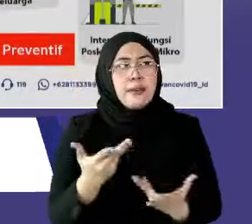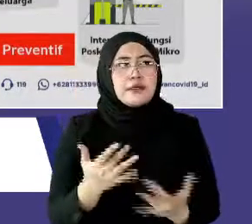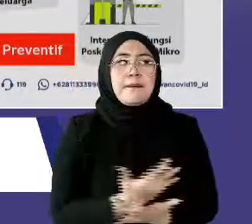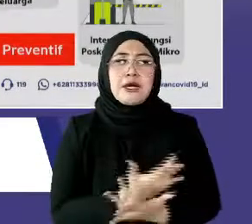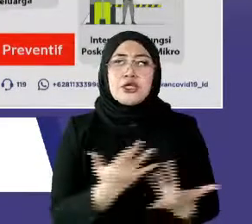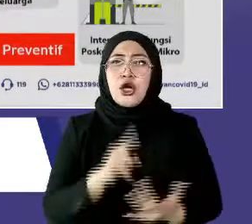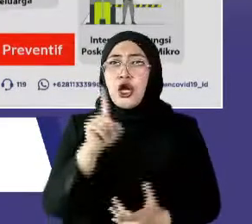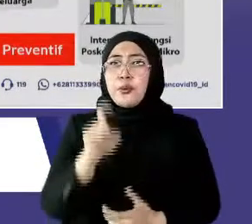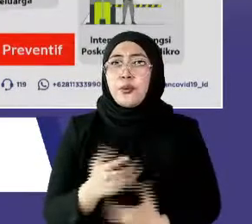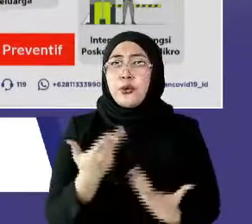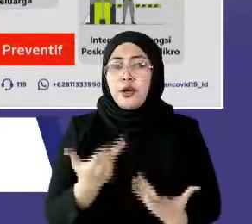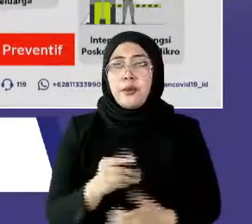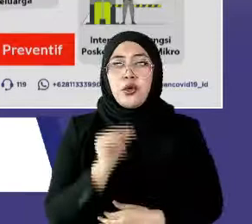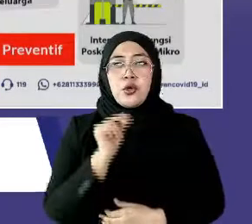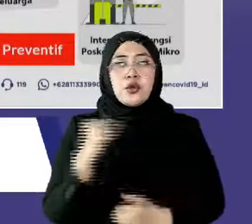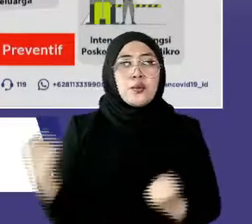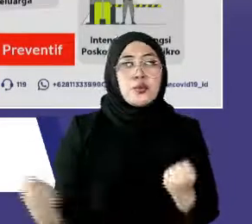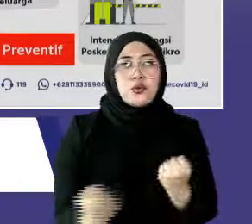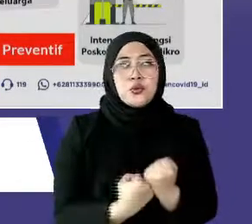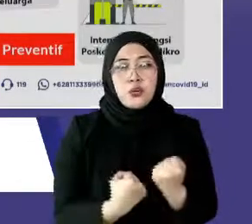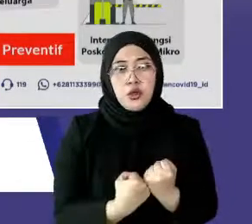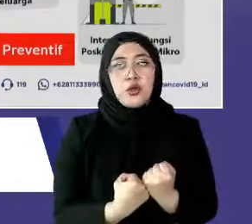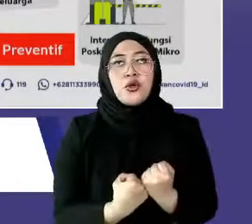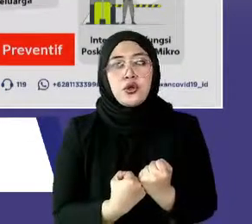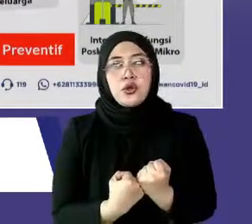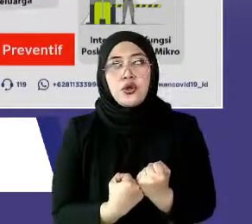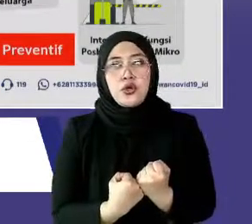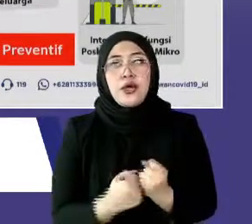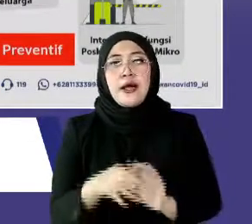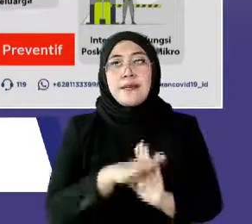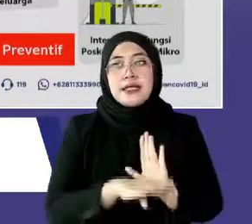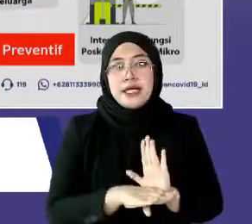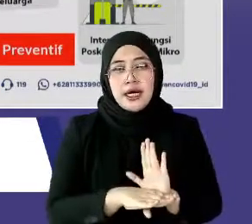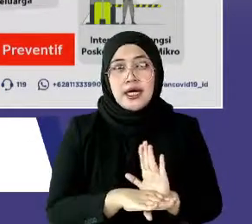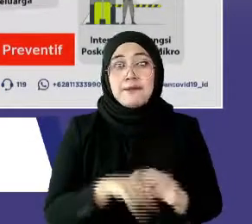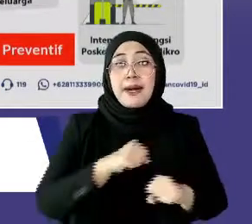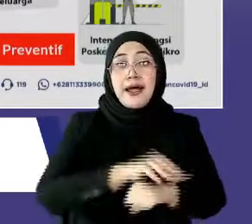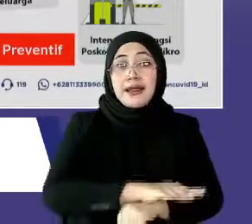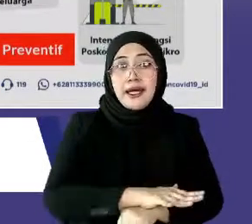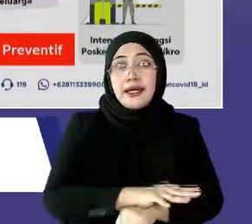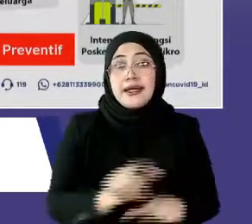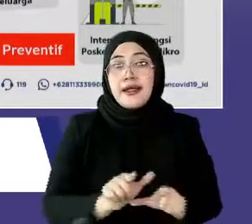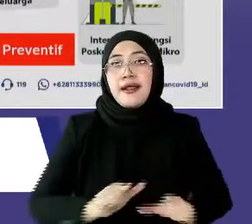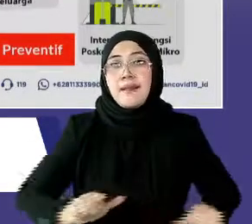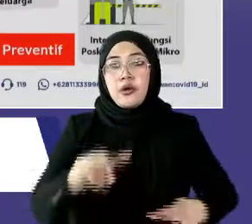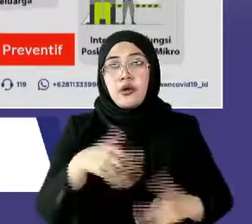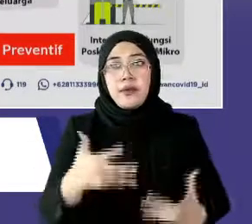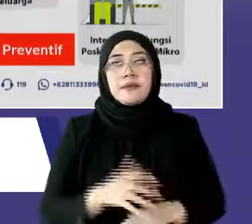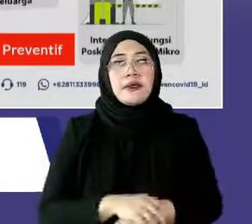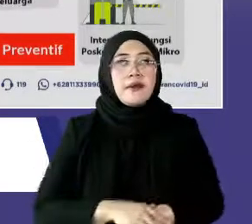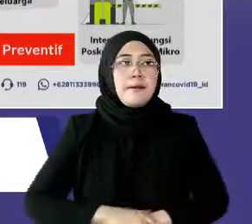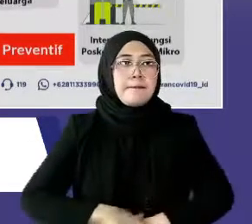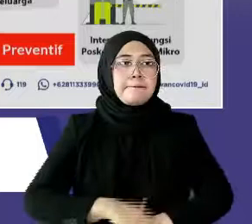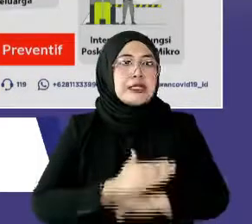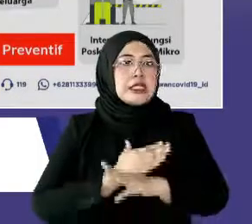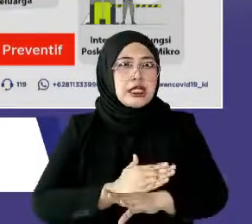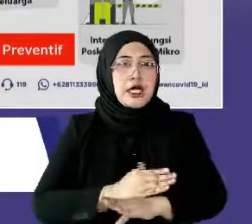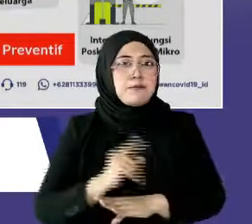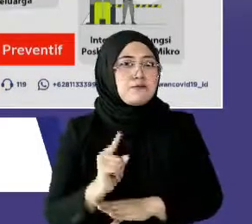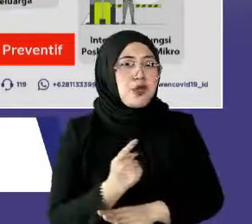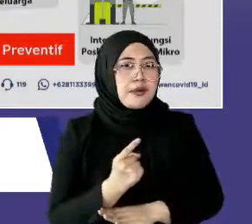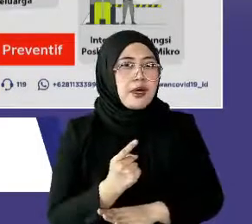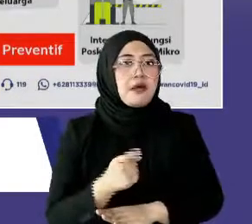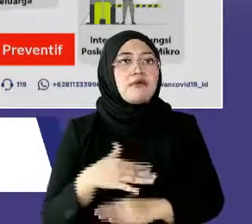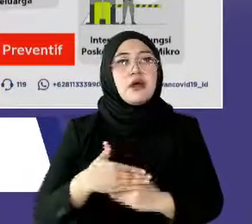masyarakat sebagai unsur pendukung implementasi kebijakan di lapangan ialah upaya preventif terlebih dahulu